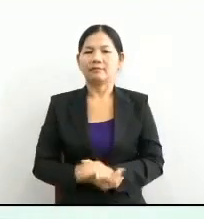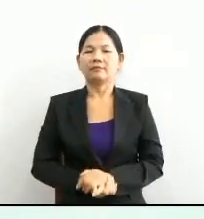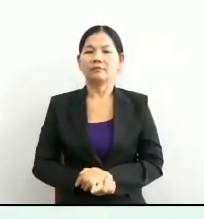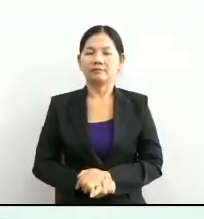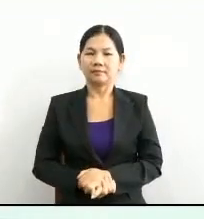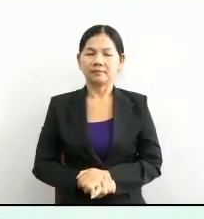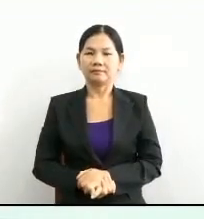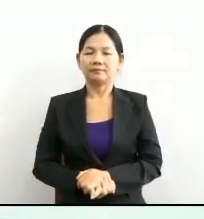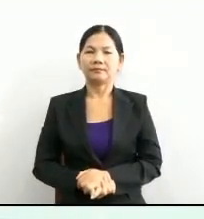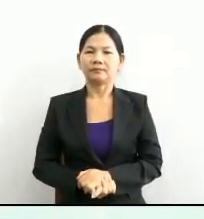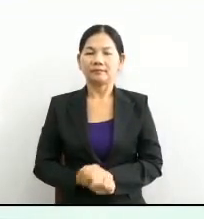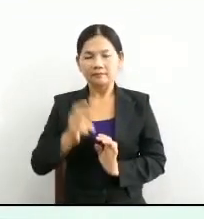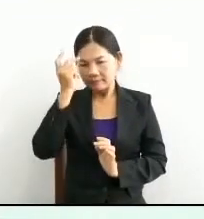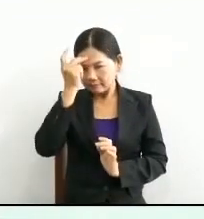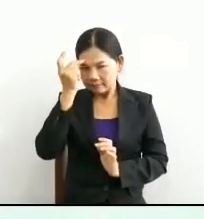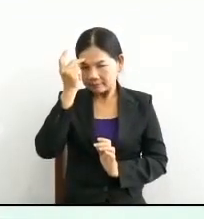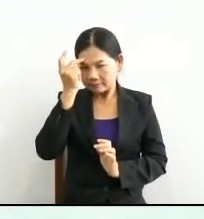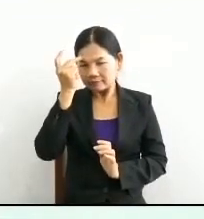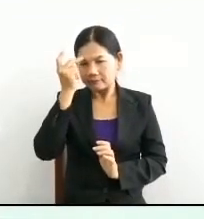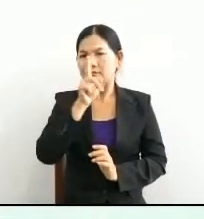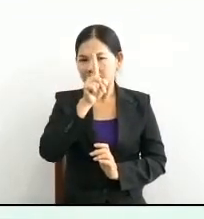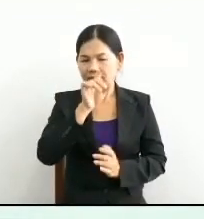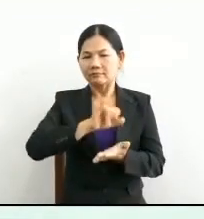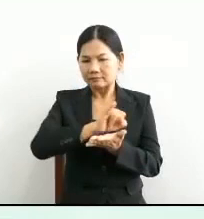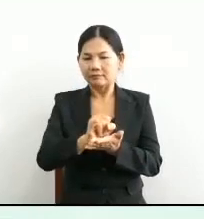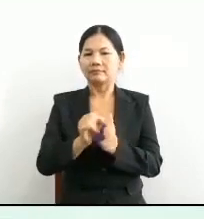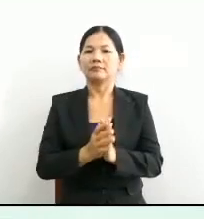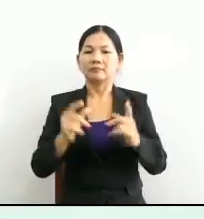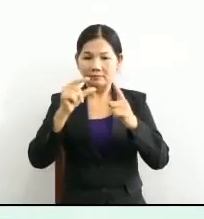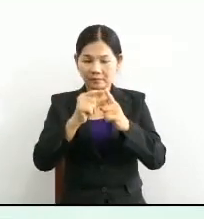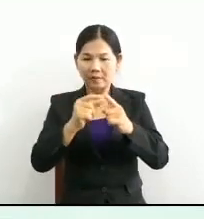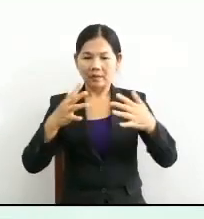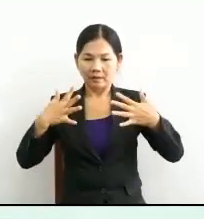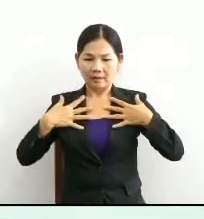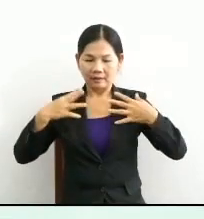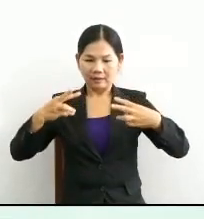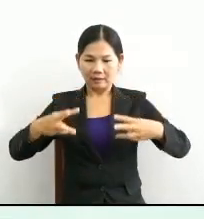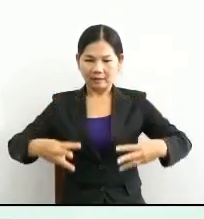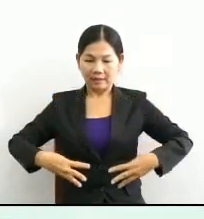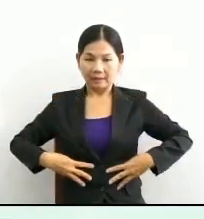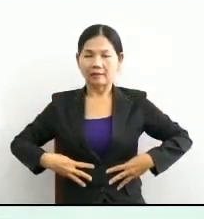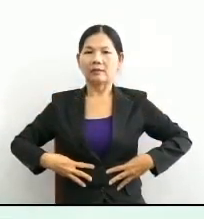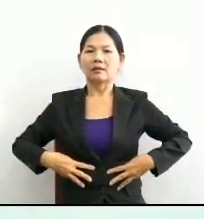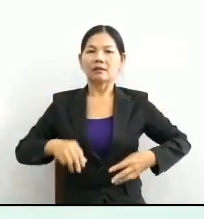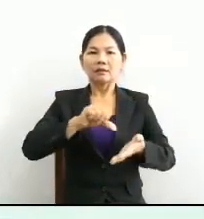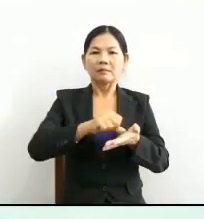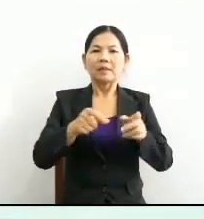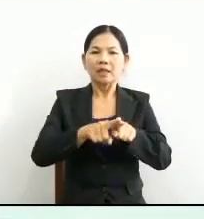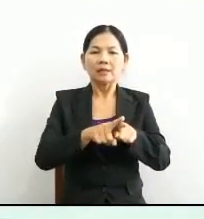sáp chắc là khỏi con cận ta cất muối nít tí mưa bây giờ nạ sạp nâng bịa cài giá nên ấy